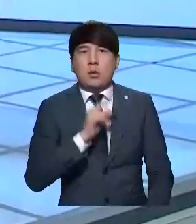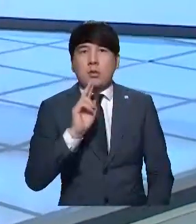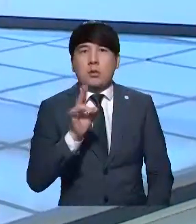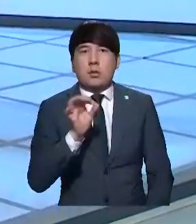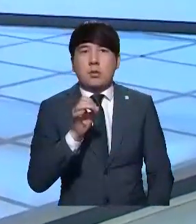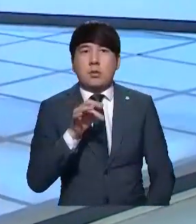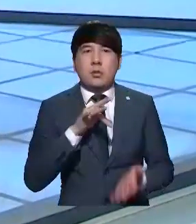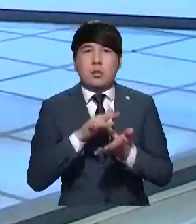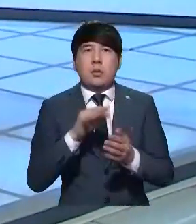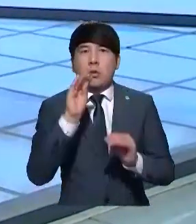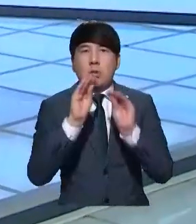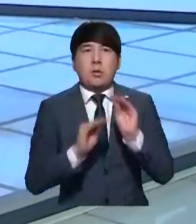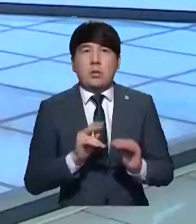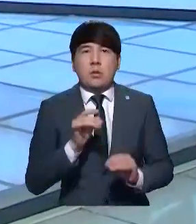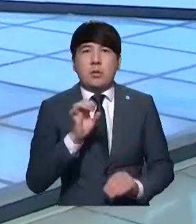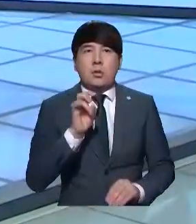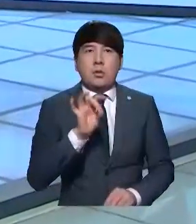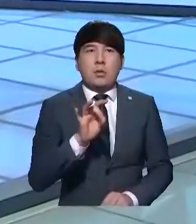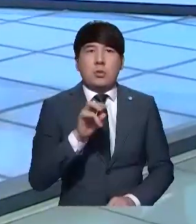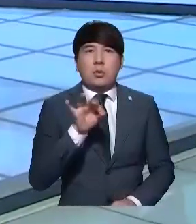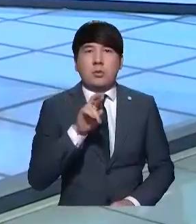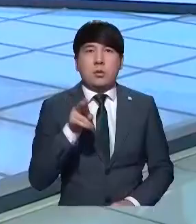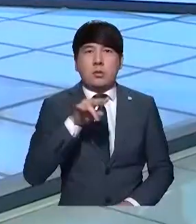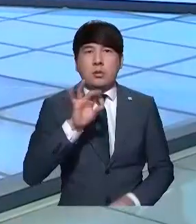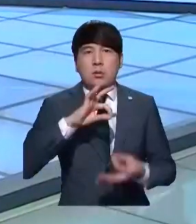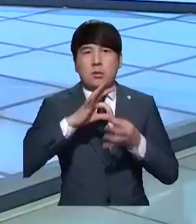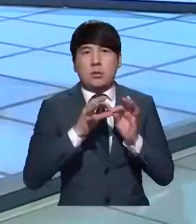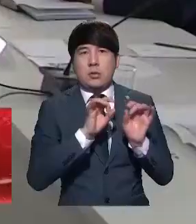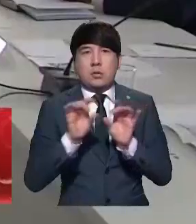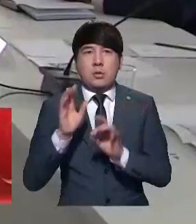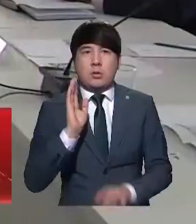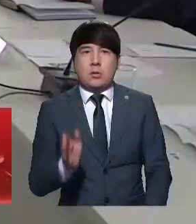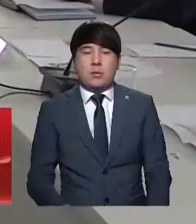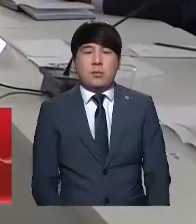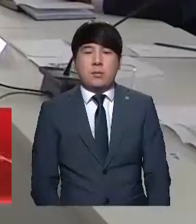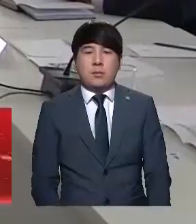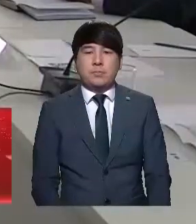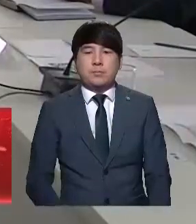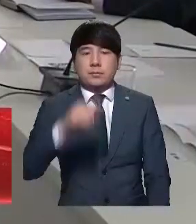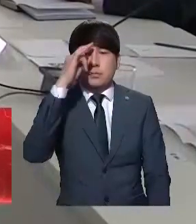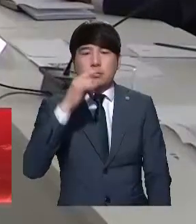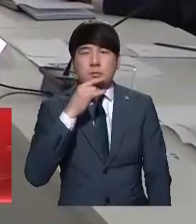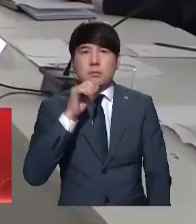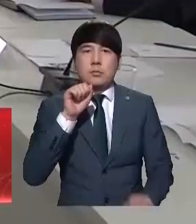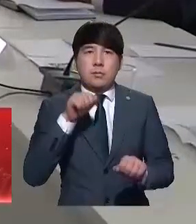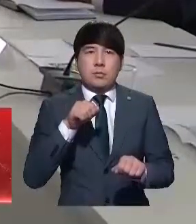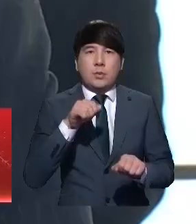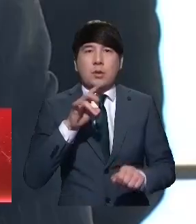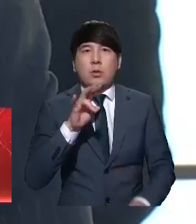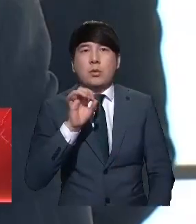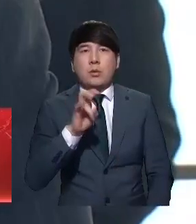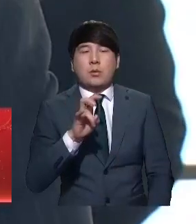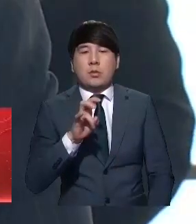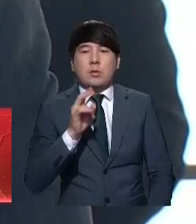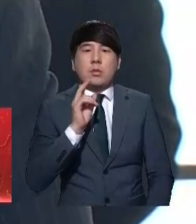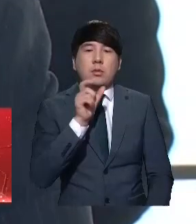предложили создать в Казахстане институт ньюс-омбудсменов. Дана Ермак продолжит. В Казахстане может появиться ньюс-омбудсмен, человек,